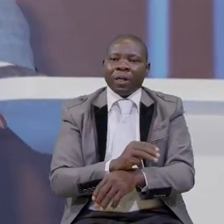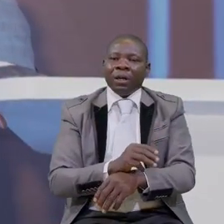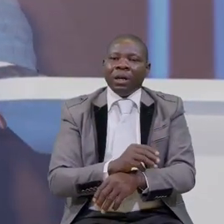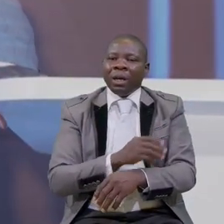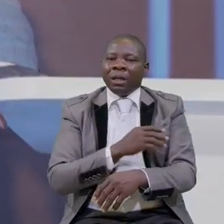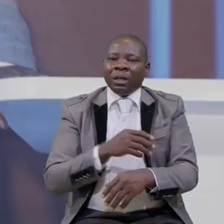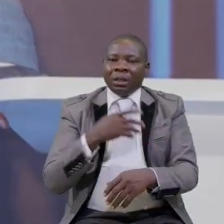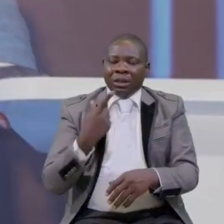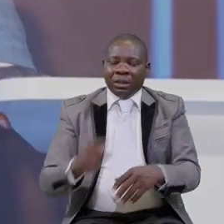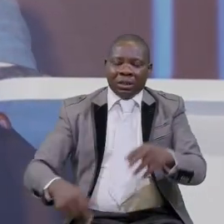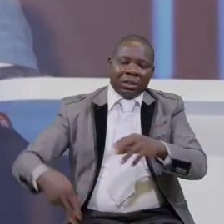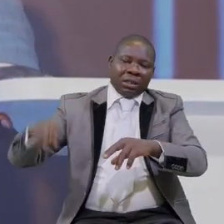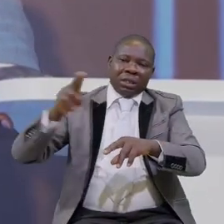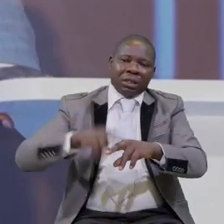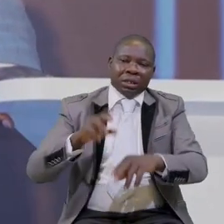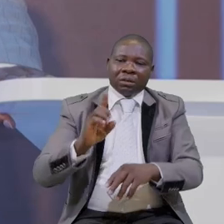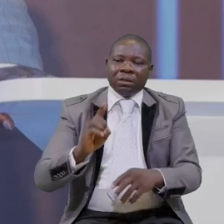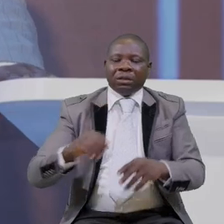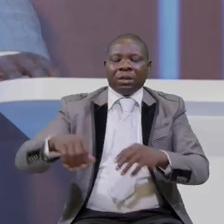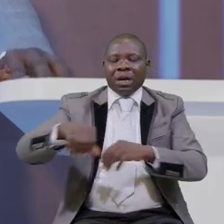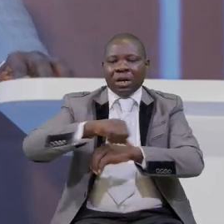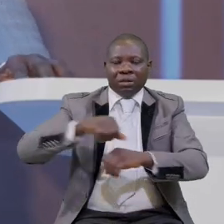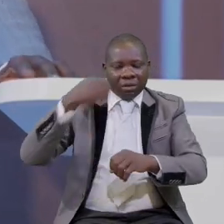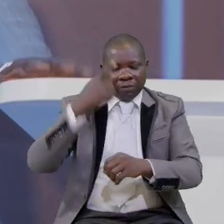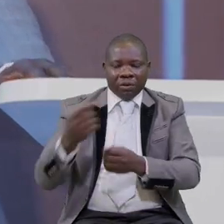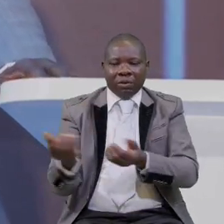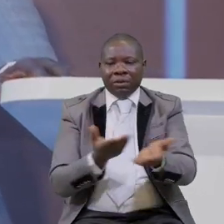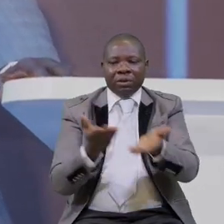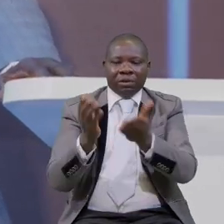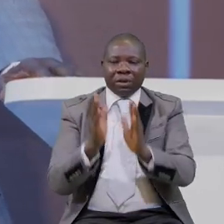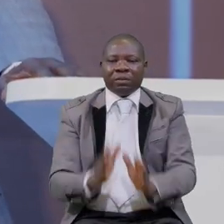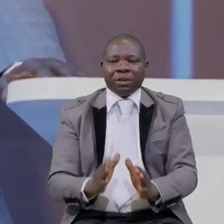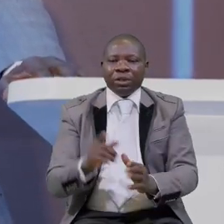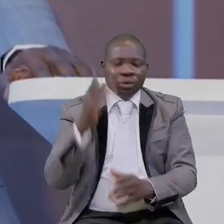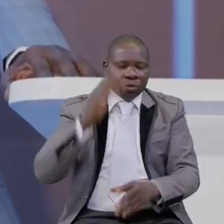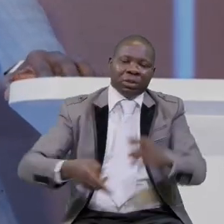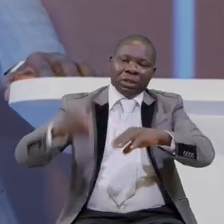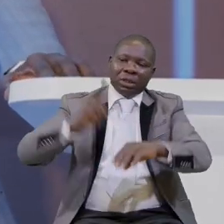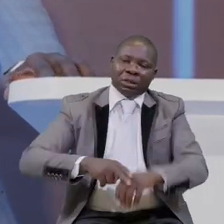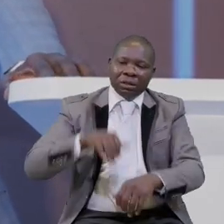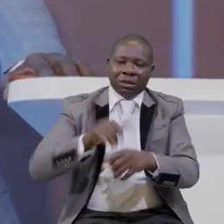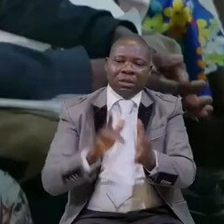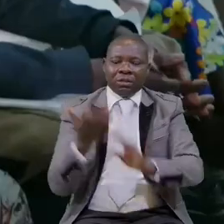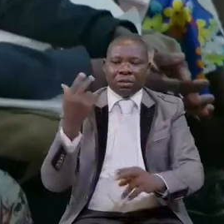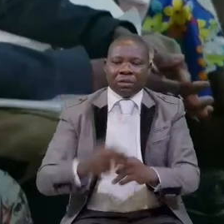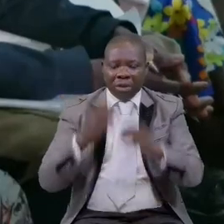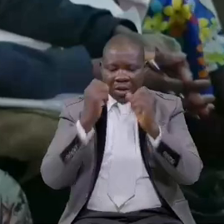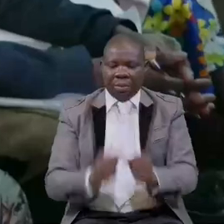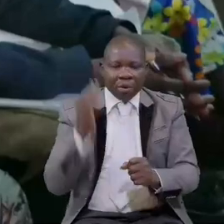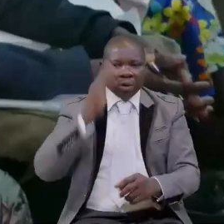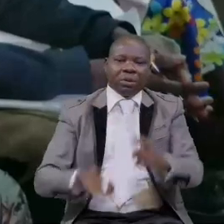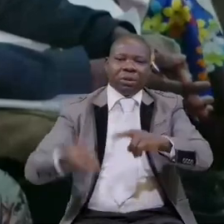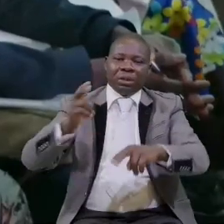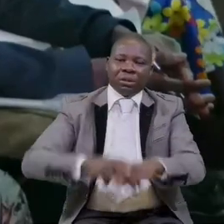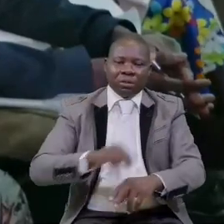Il y a l'onction accrue pour le serviteur. Tu auras d'accroissement, la puissance va augmenter dans